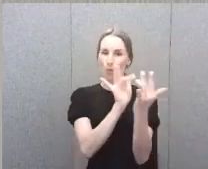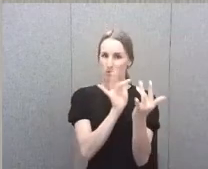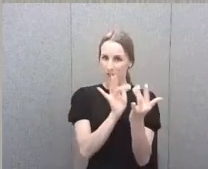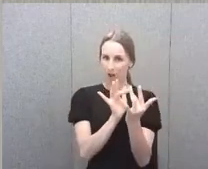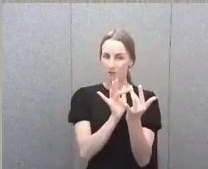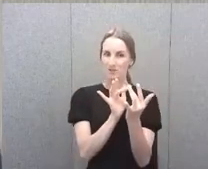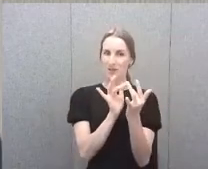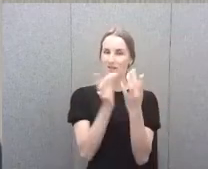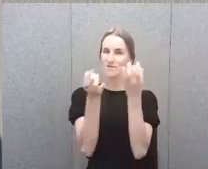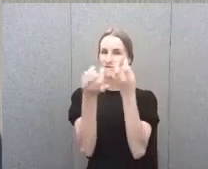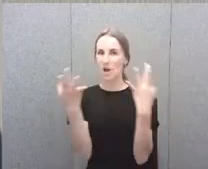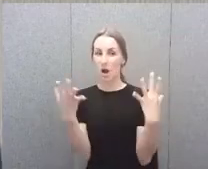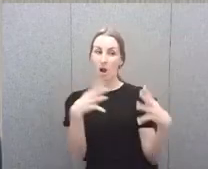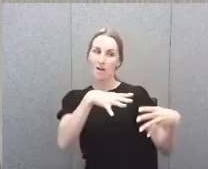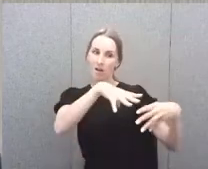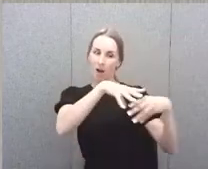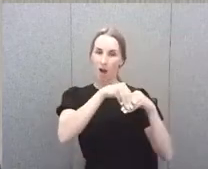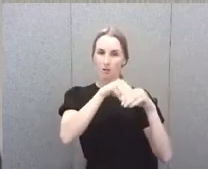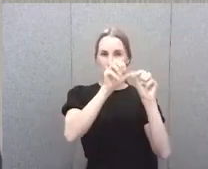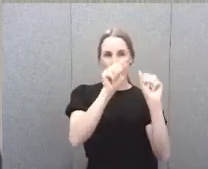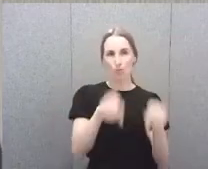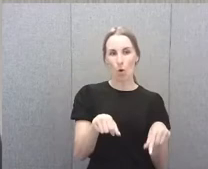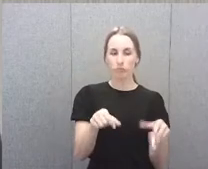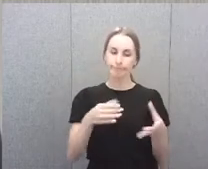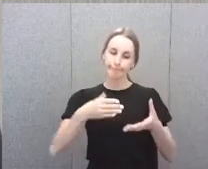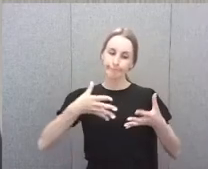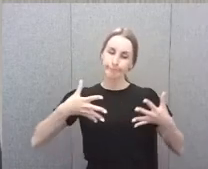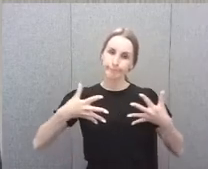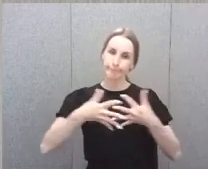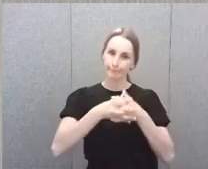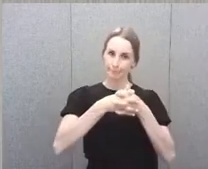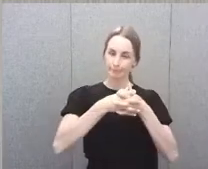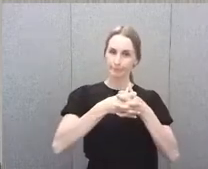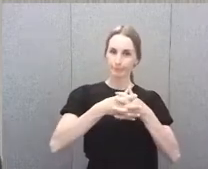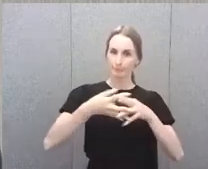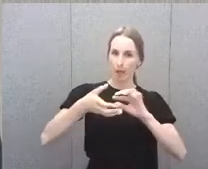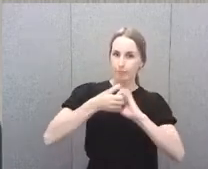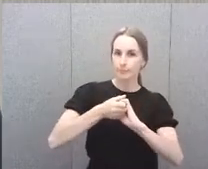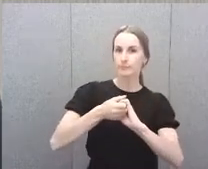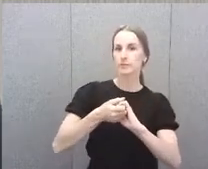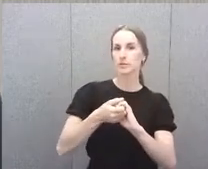главное, говоря про любое мероприятие. И только все вместе мы можем